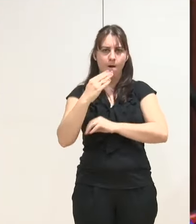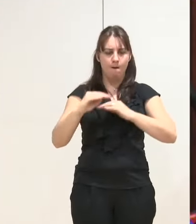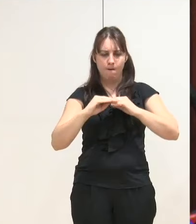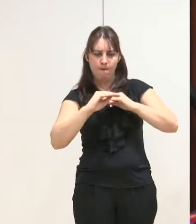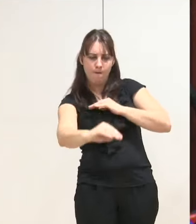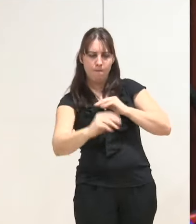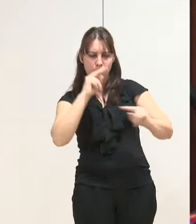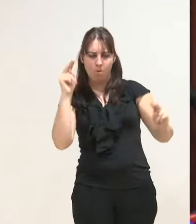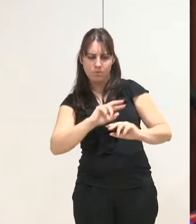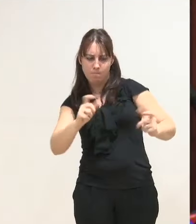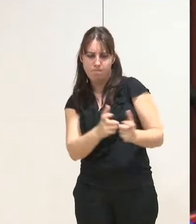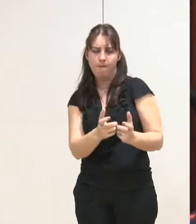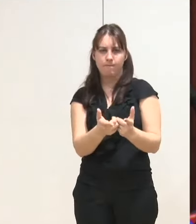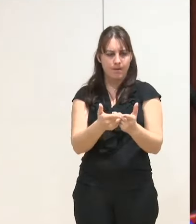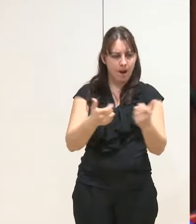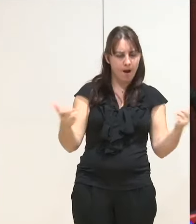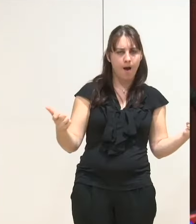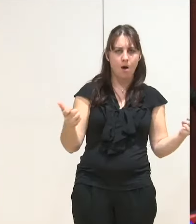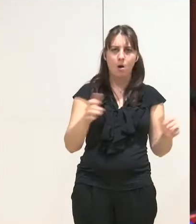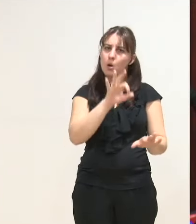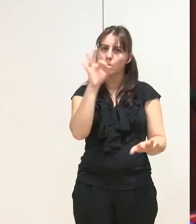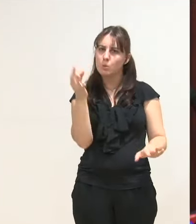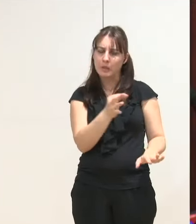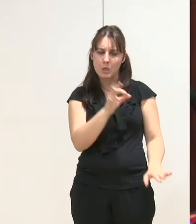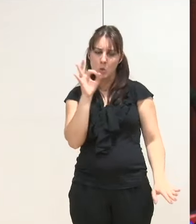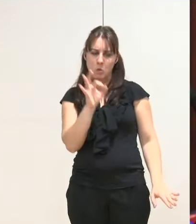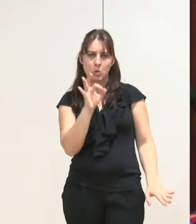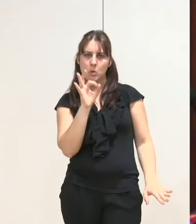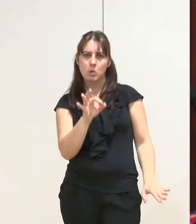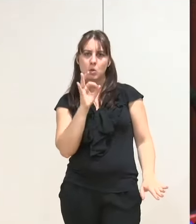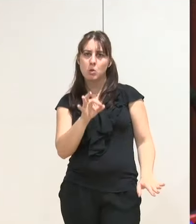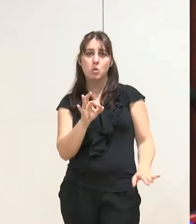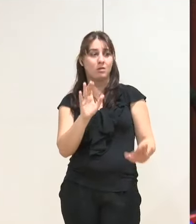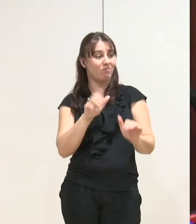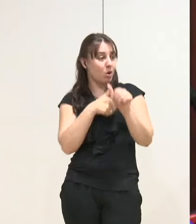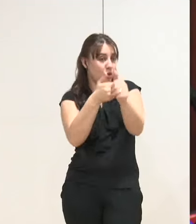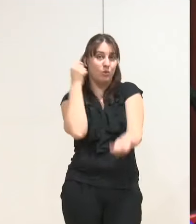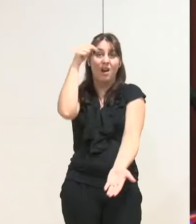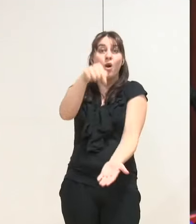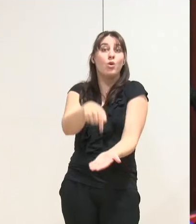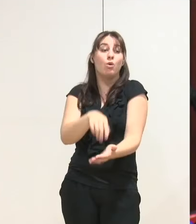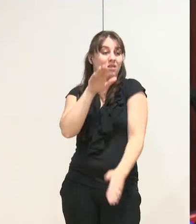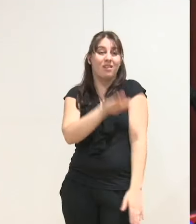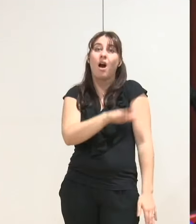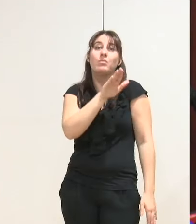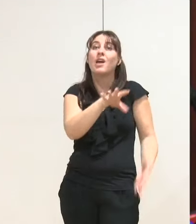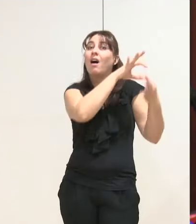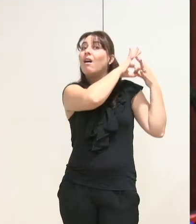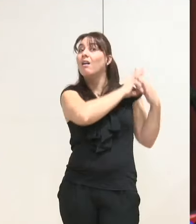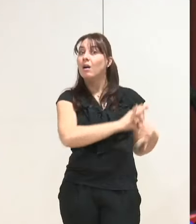avez trouvé une un une pollution qui était effectivement inhérente au lieu hein et cette cette